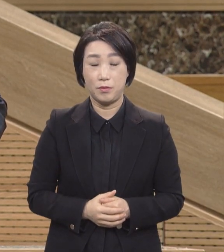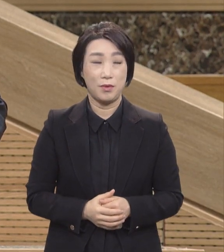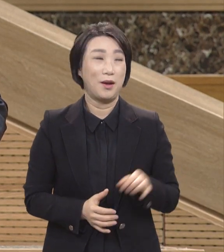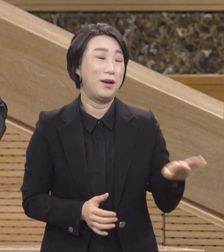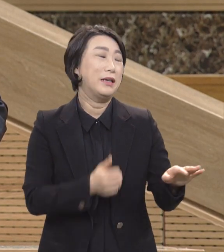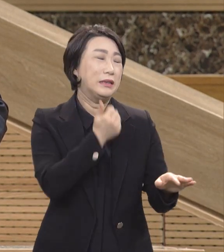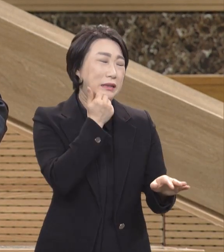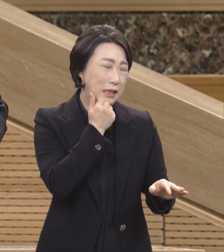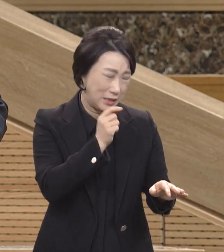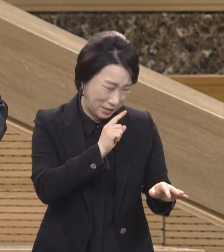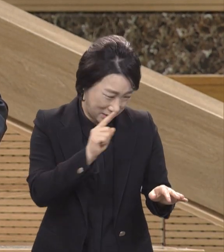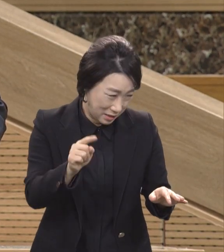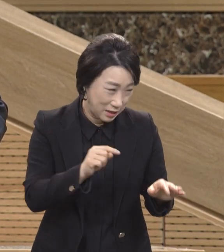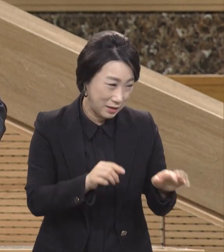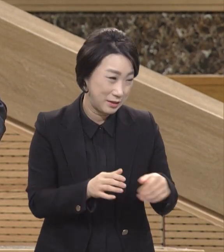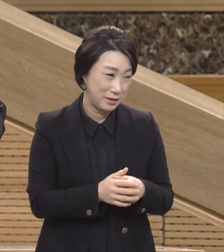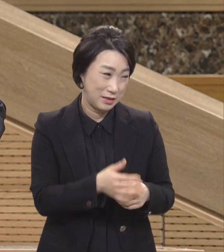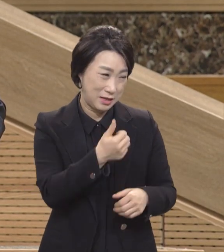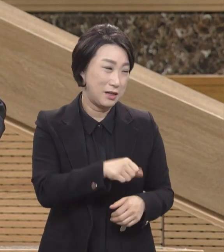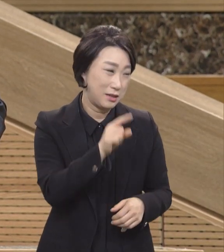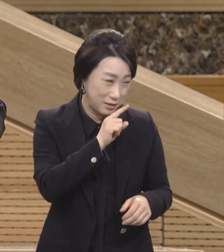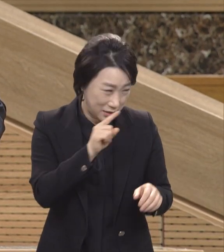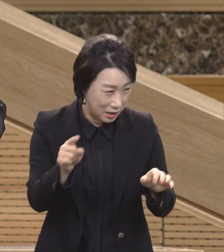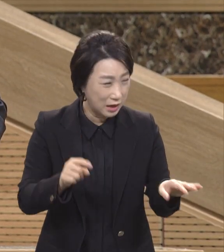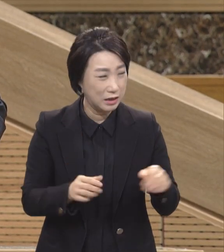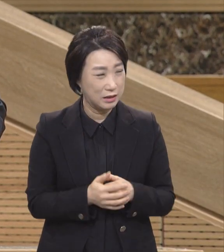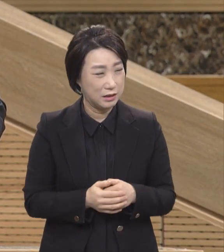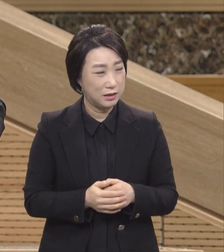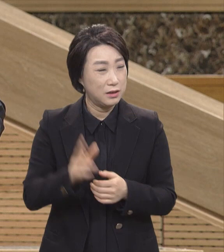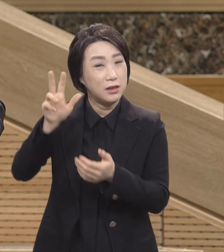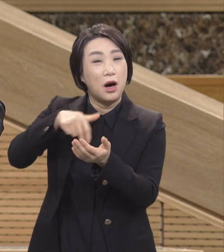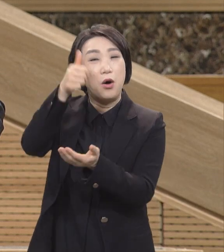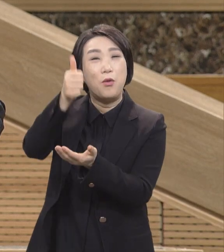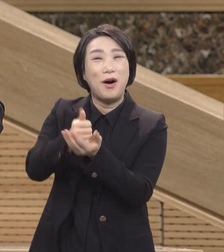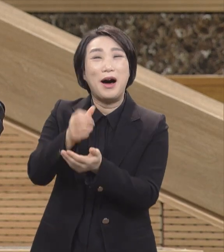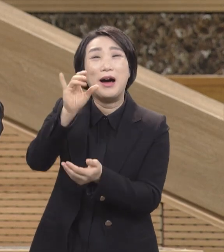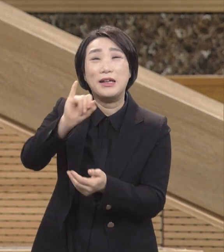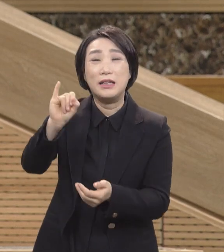이삭아 아들아 여호와 이래